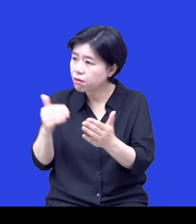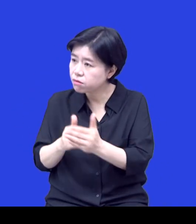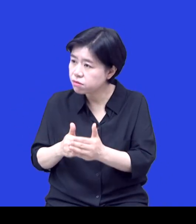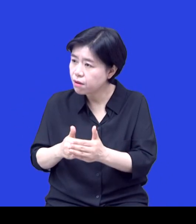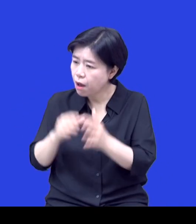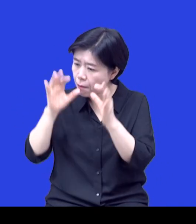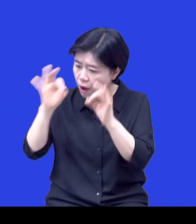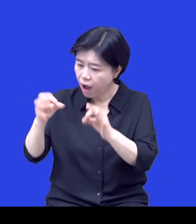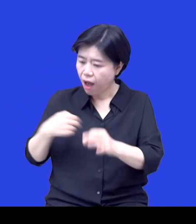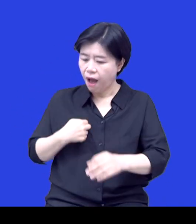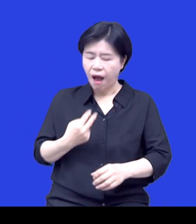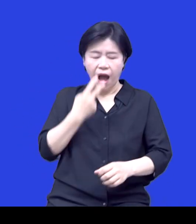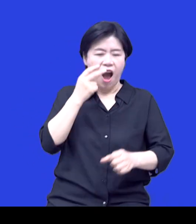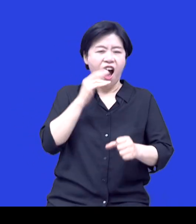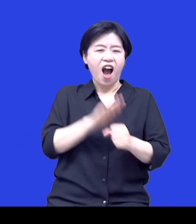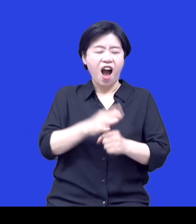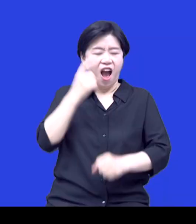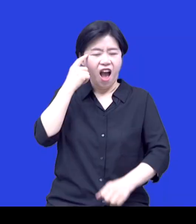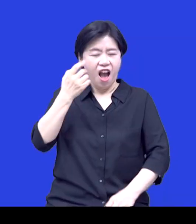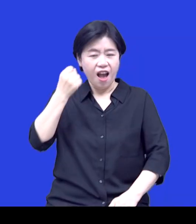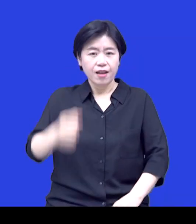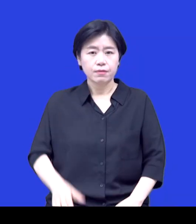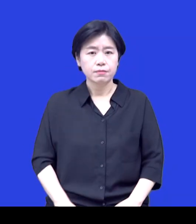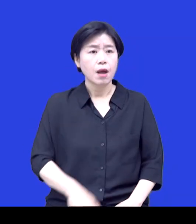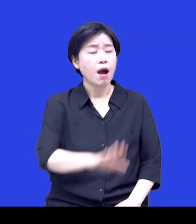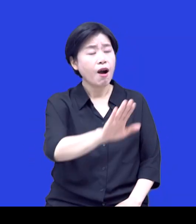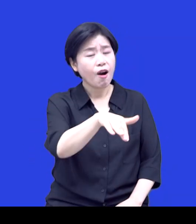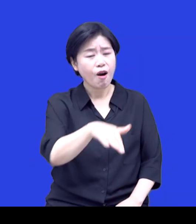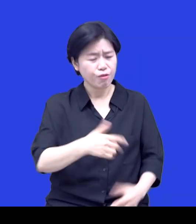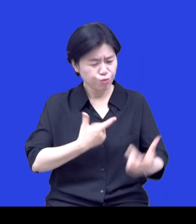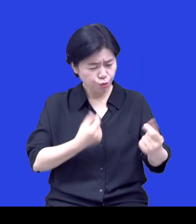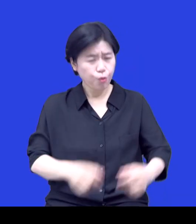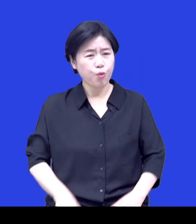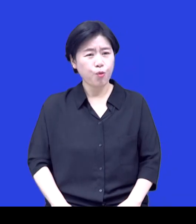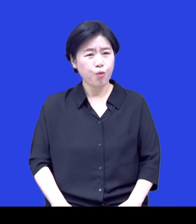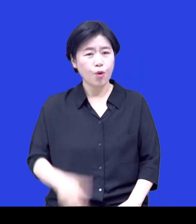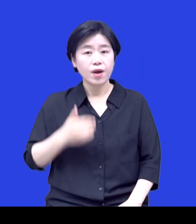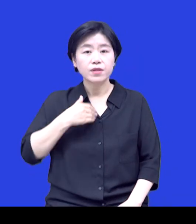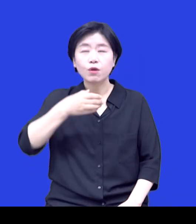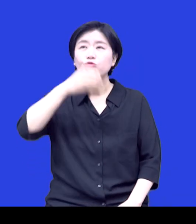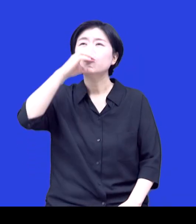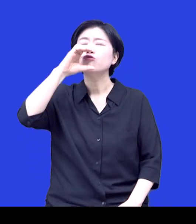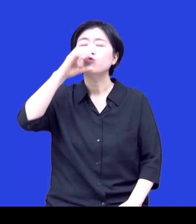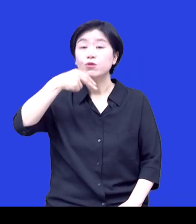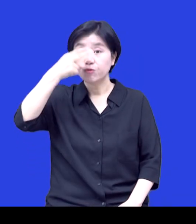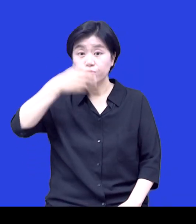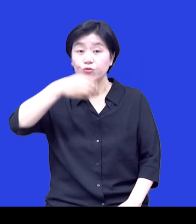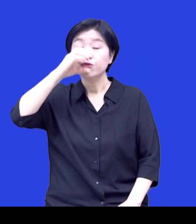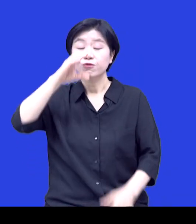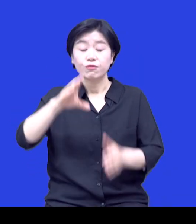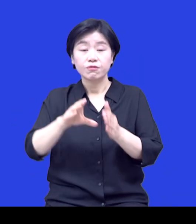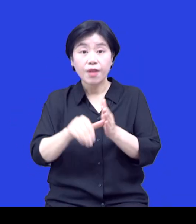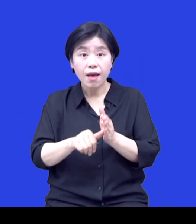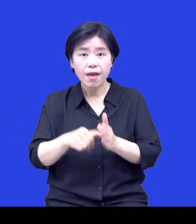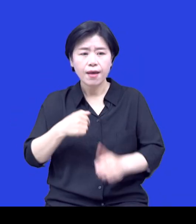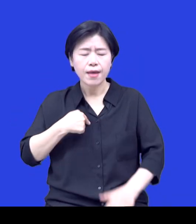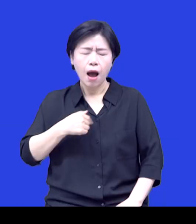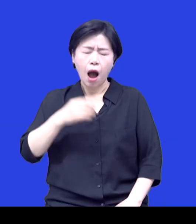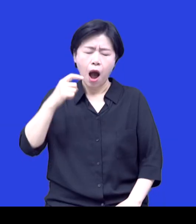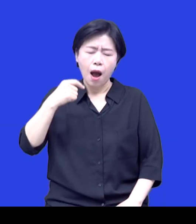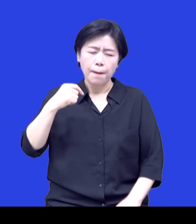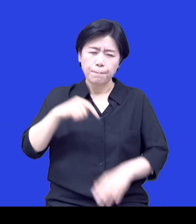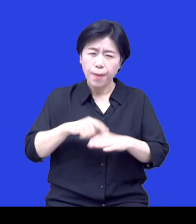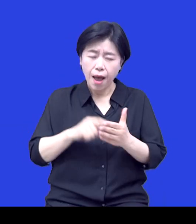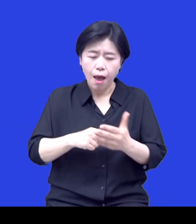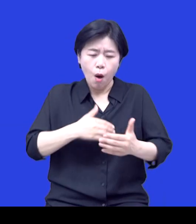이거요? 아니 저기 누구나 처음 먹으면 어지러워요. 저희도 다 그거 이겨낸 거예요. 이겨낸 그거 거예요. 이겨낸 먹어야죠. 저도 처음 갔을 때 심장